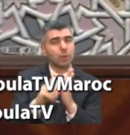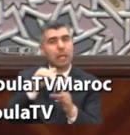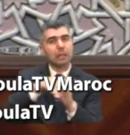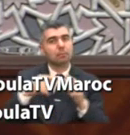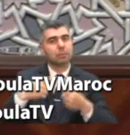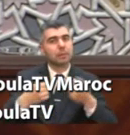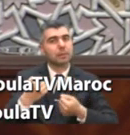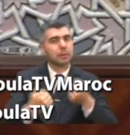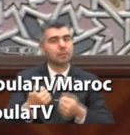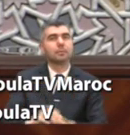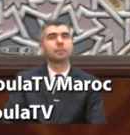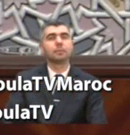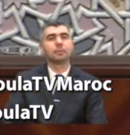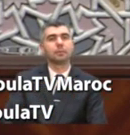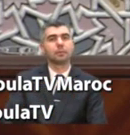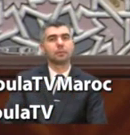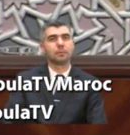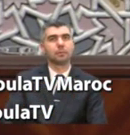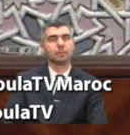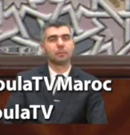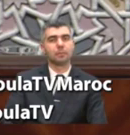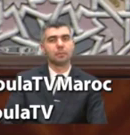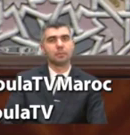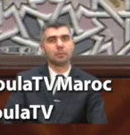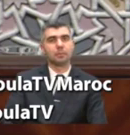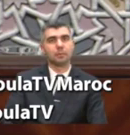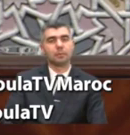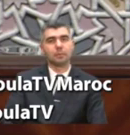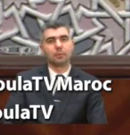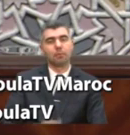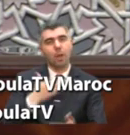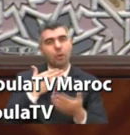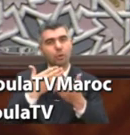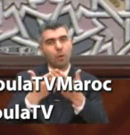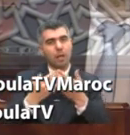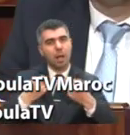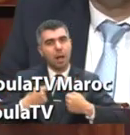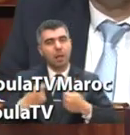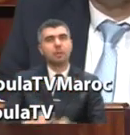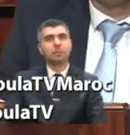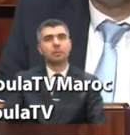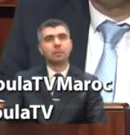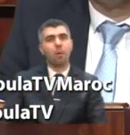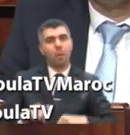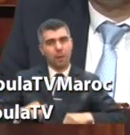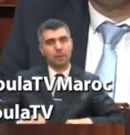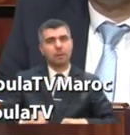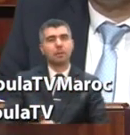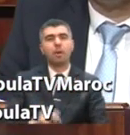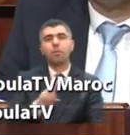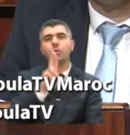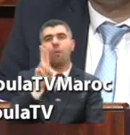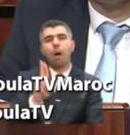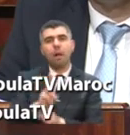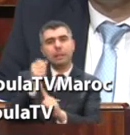والمعاصره. تفضلوا سيد النائب. شكرا سيد الرئيس. شكرا سيد الوزير. نسالكم على